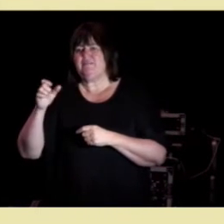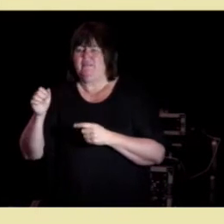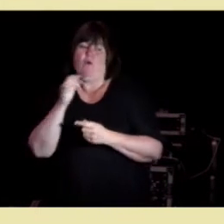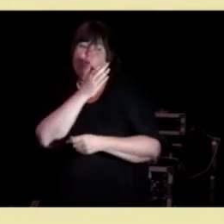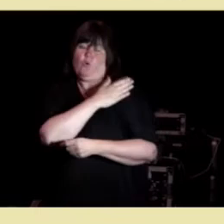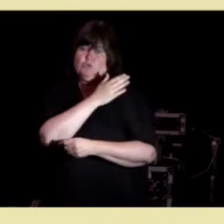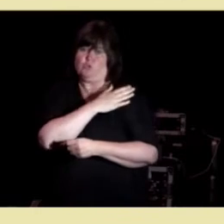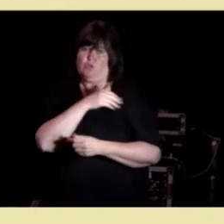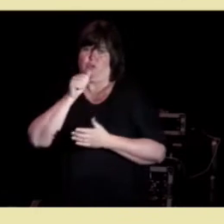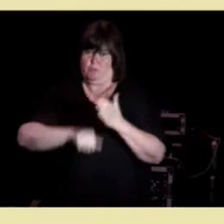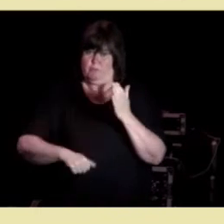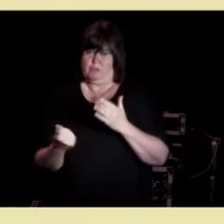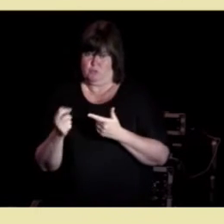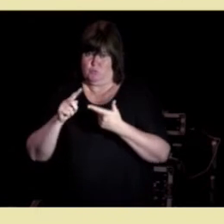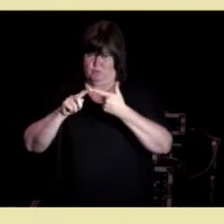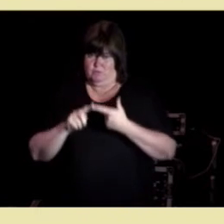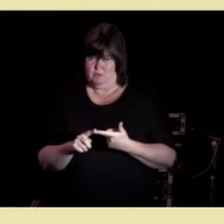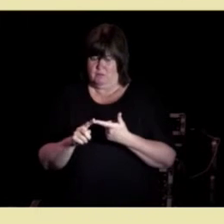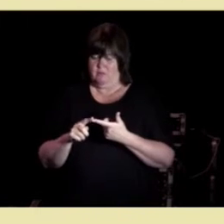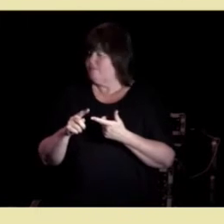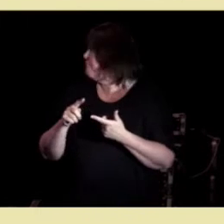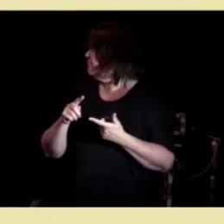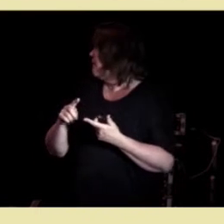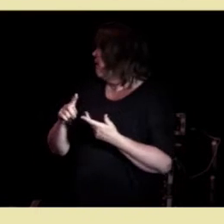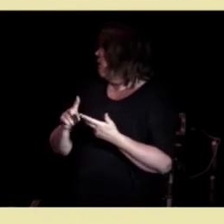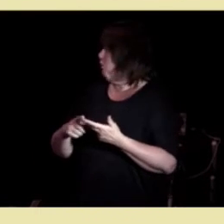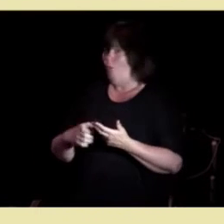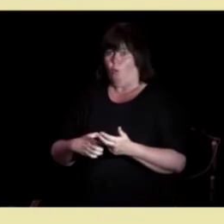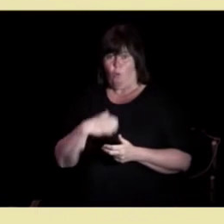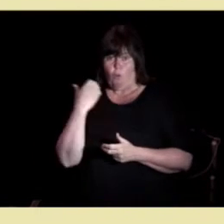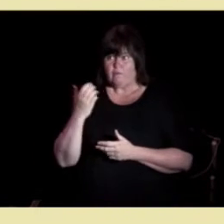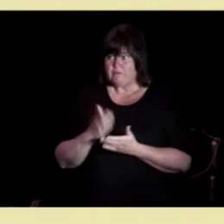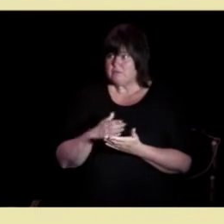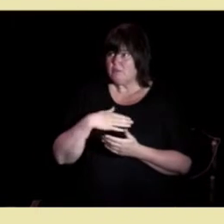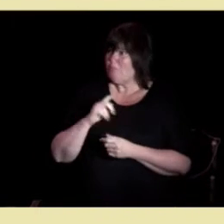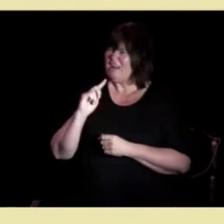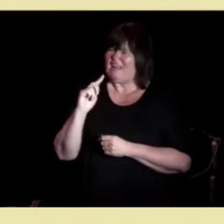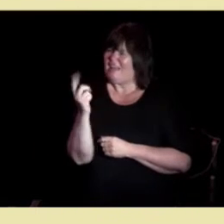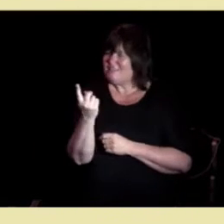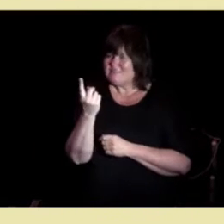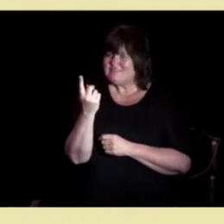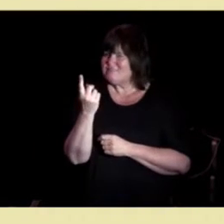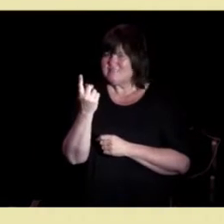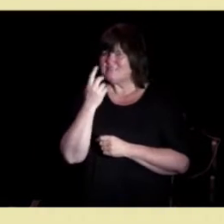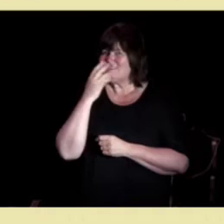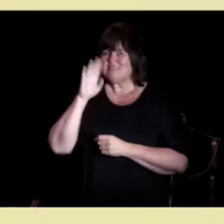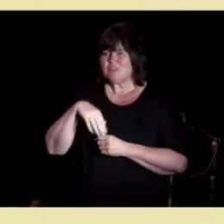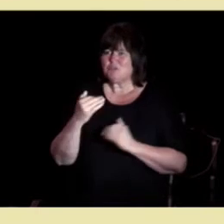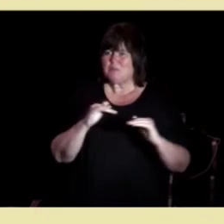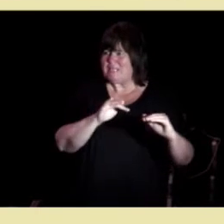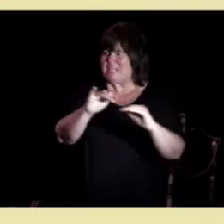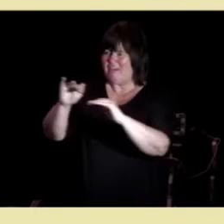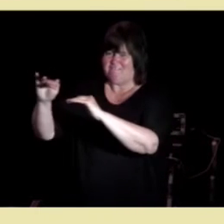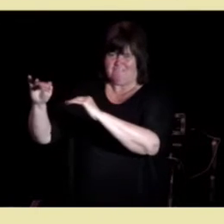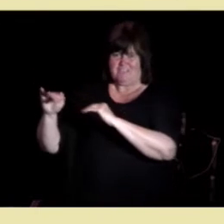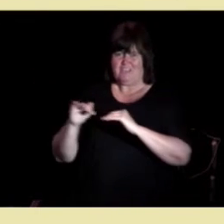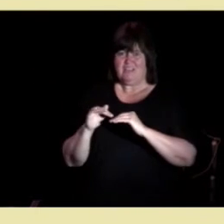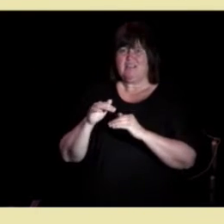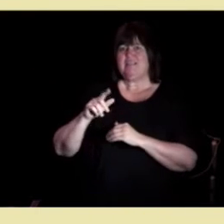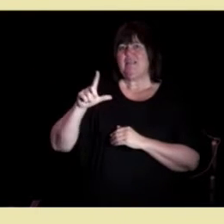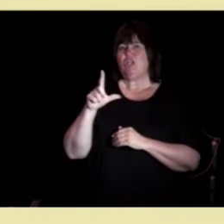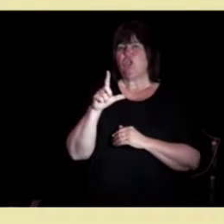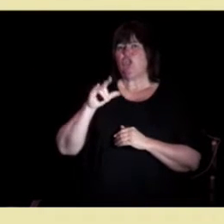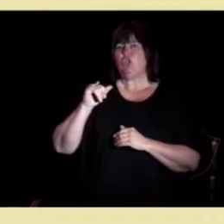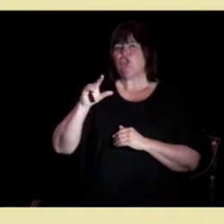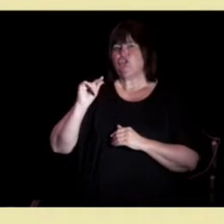nok, bare ett inngrep synes å være jevnt fordelt i befolkningen, nemlig lyskebrokkoperasjoner, som ligger helt nederst